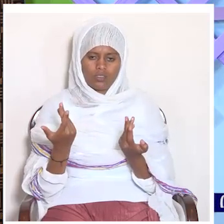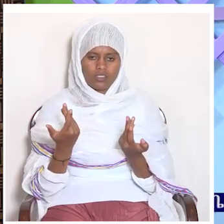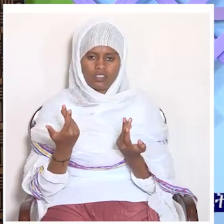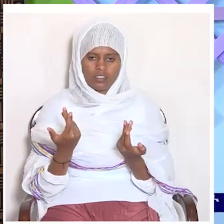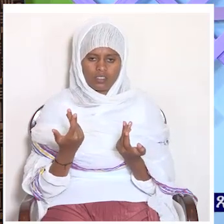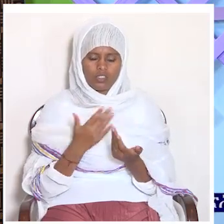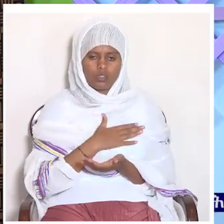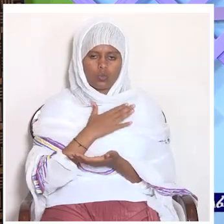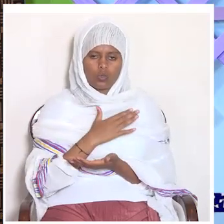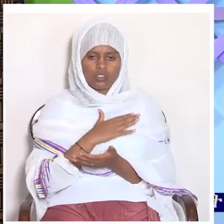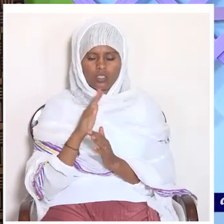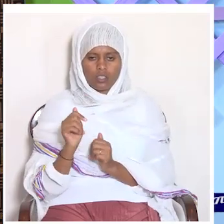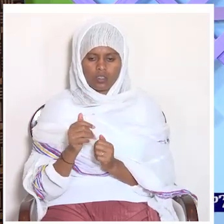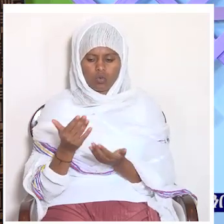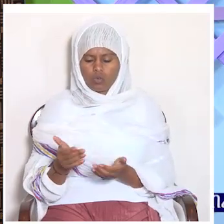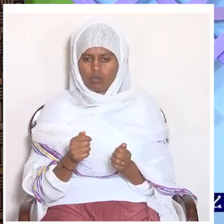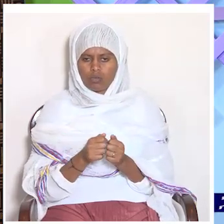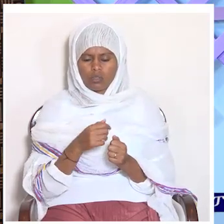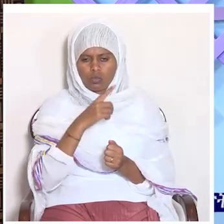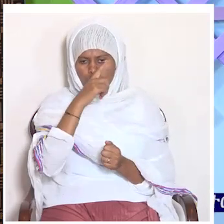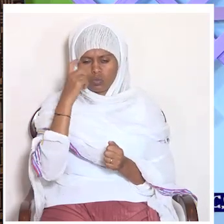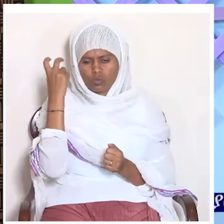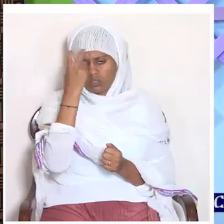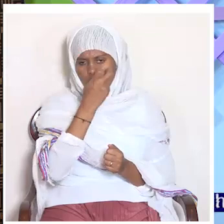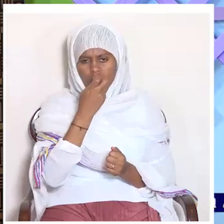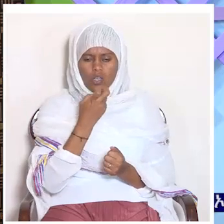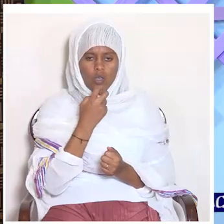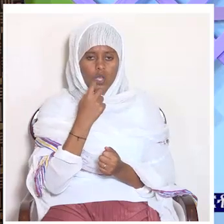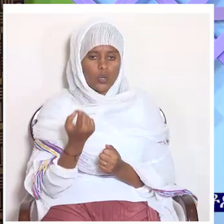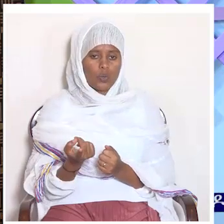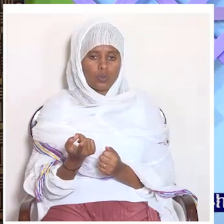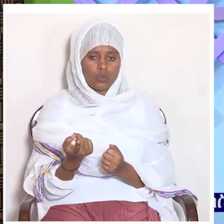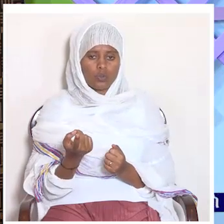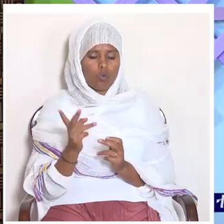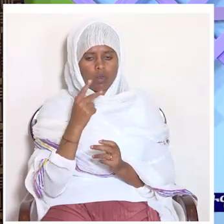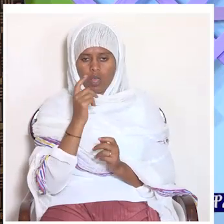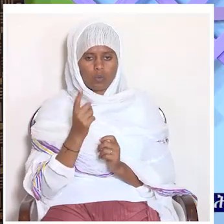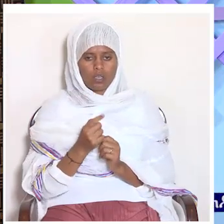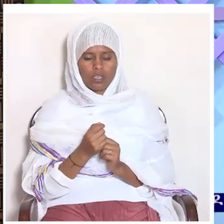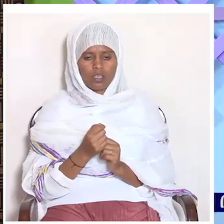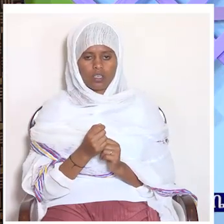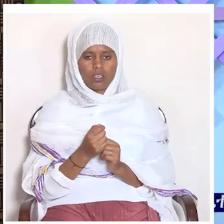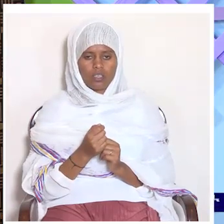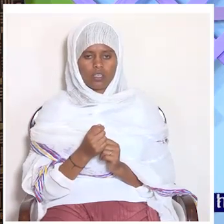እንከለኹ ይሰቲ ይሕጎስ ነበርኩ ሎሙ ግን ዝኩሉ ሲኢነዮ ኢሉ ዘይኮነ